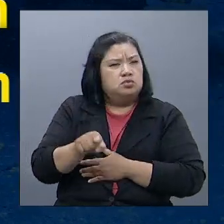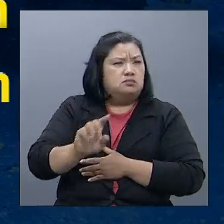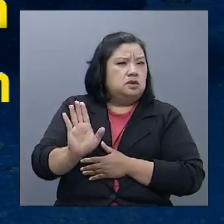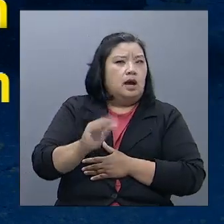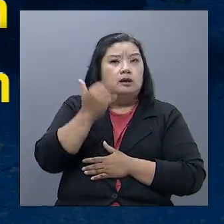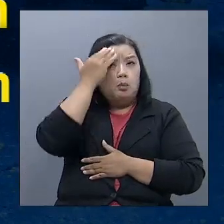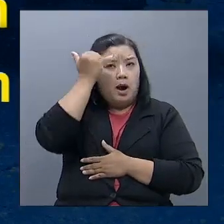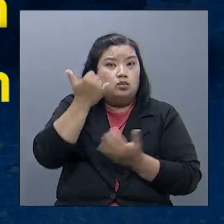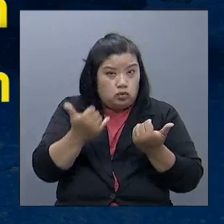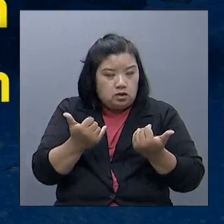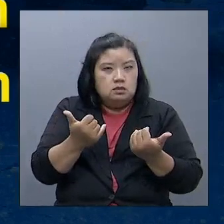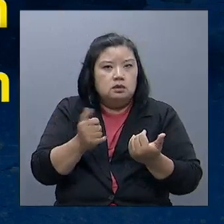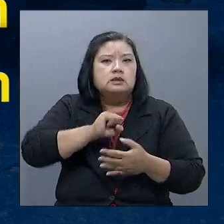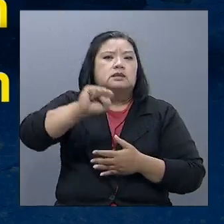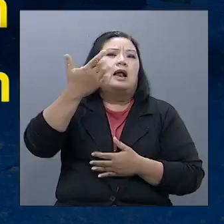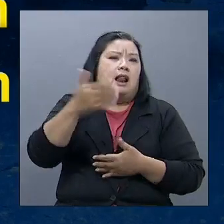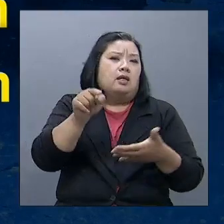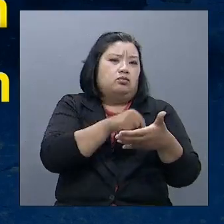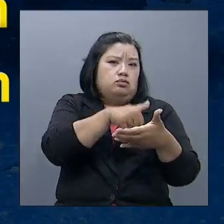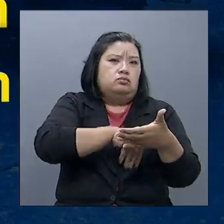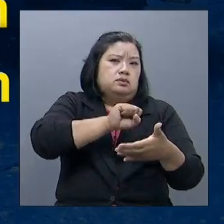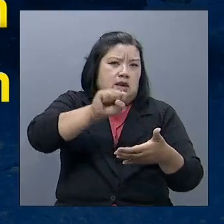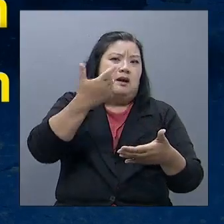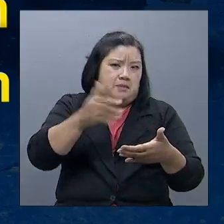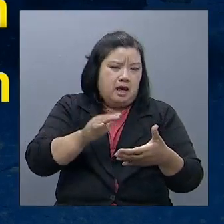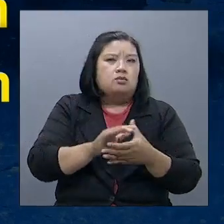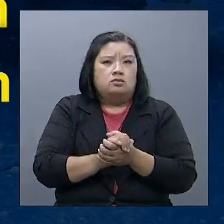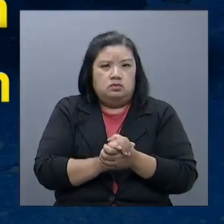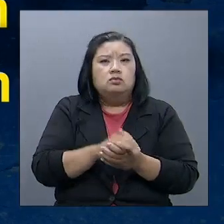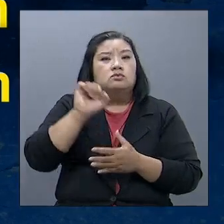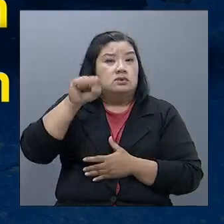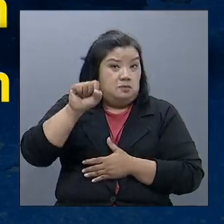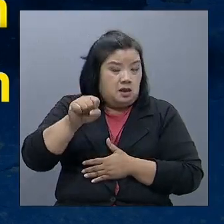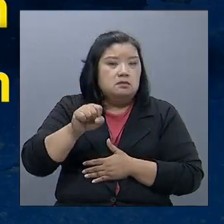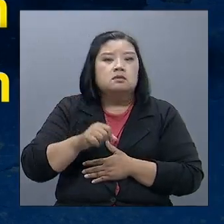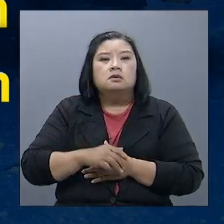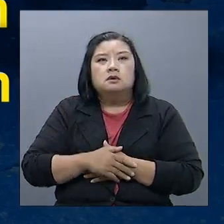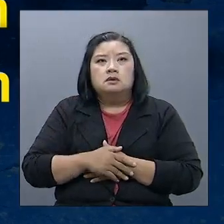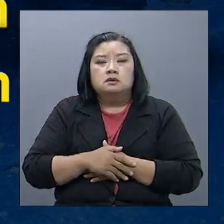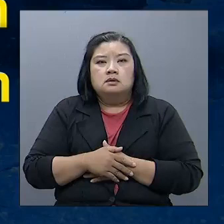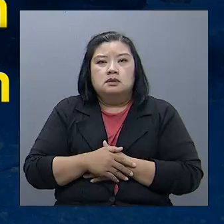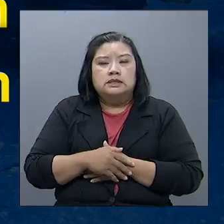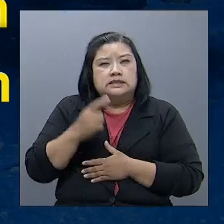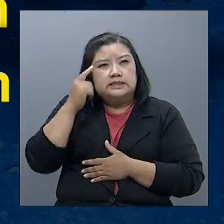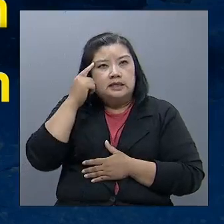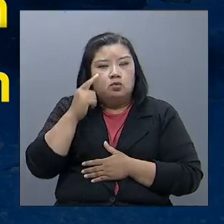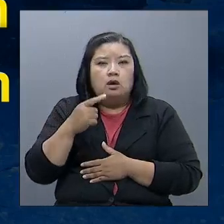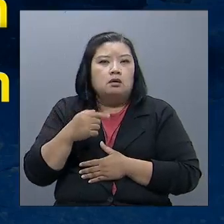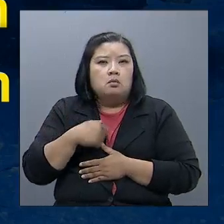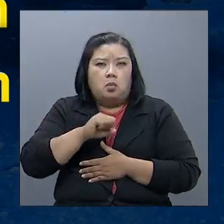นนี้ท่านก็ชนะท่วมแผ่นดินแล้วเพราะจุดนี้มันคือมันผ่านมาแล้วไ